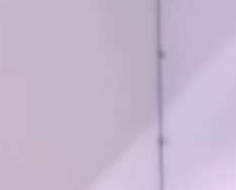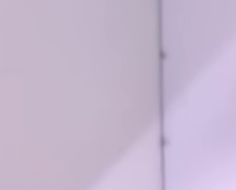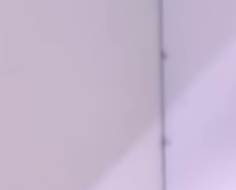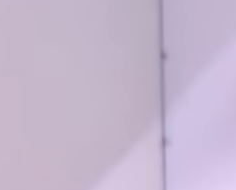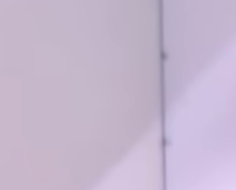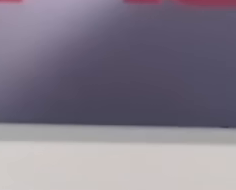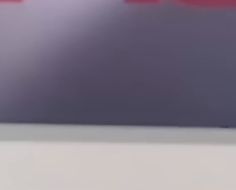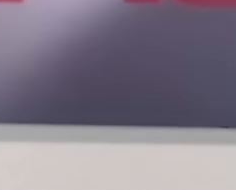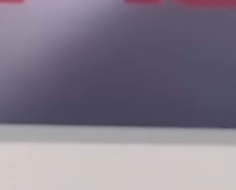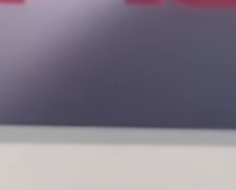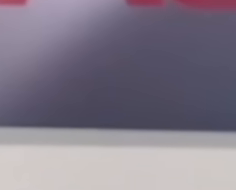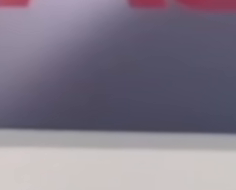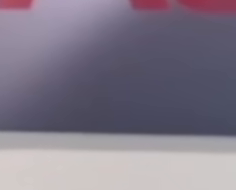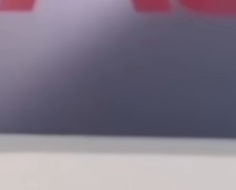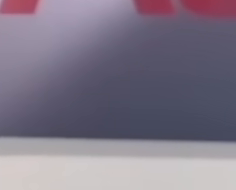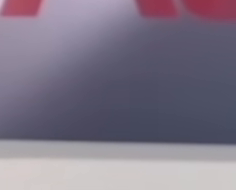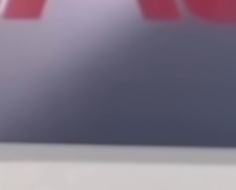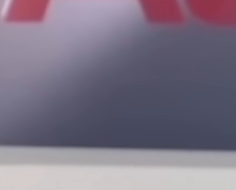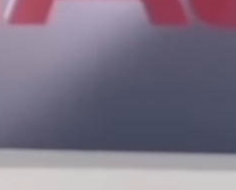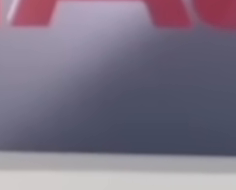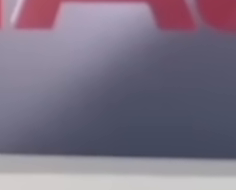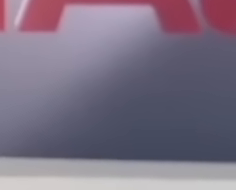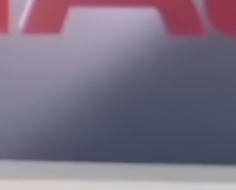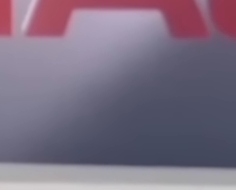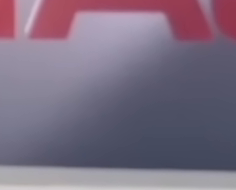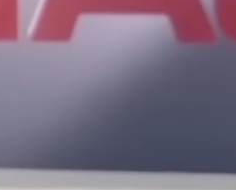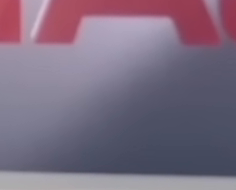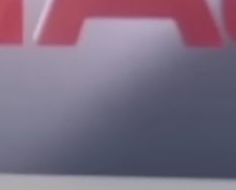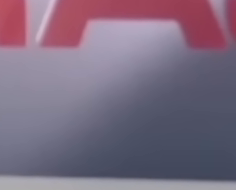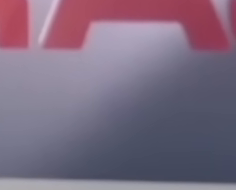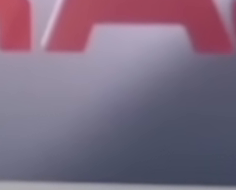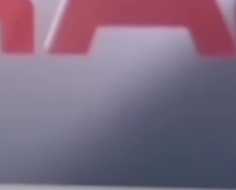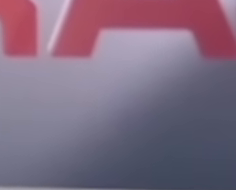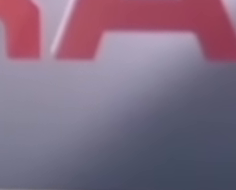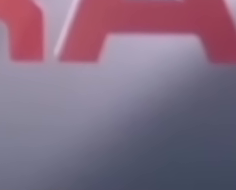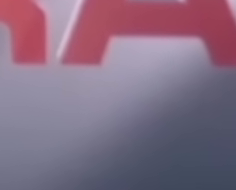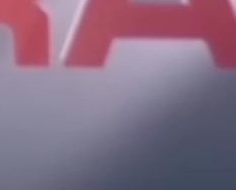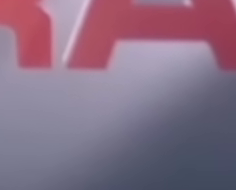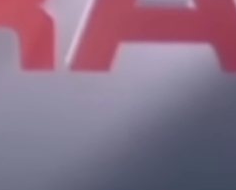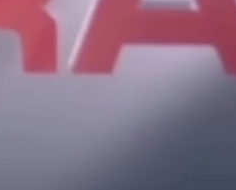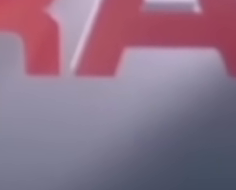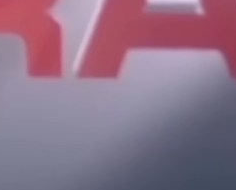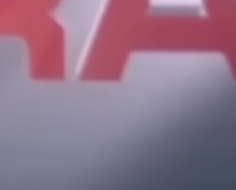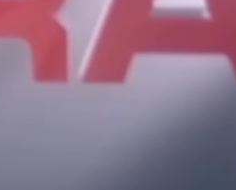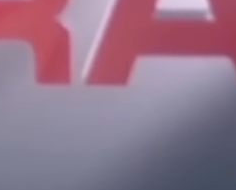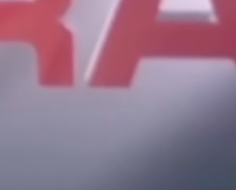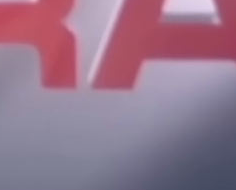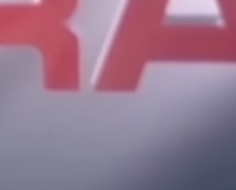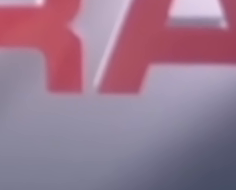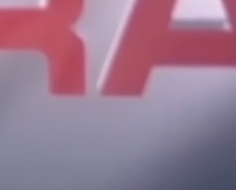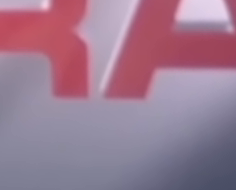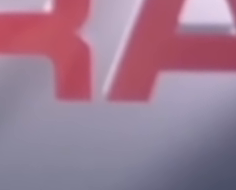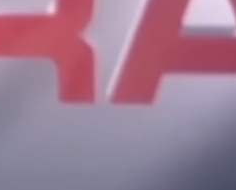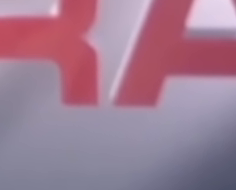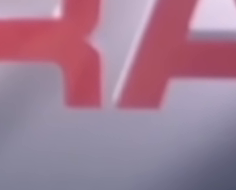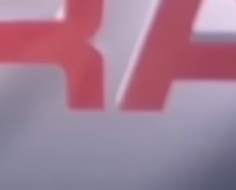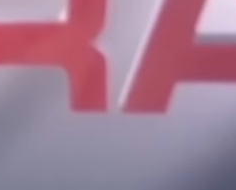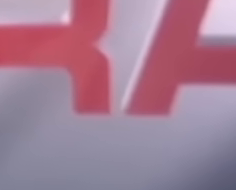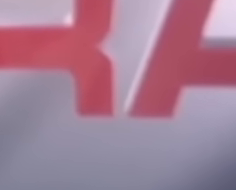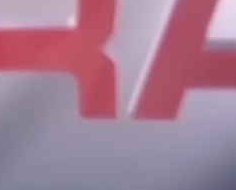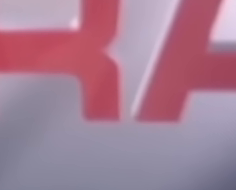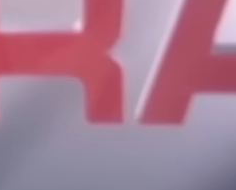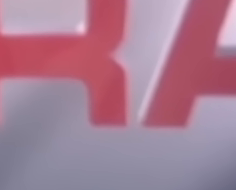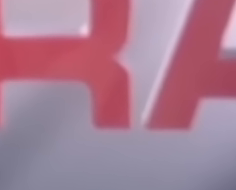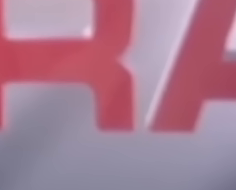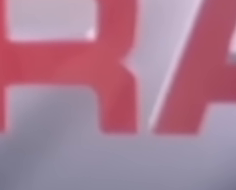ka mang gulo. Sinibak na rin sa pwesto ang substation commander ng Makati City Police dahil sa pagiging maluwag umano nito